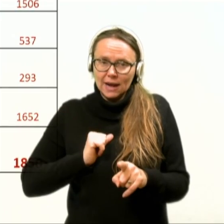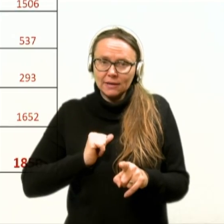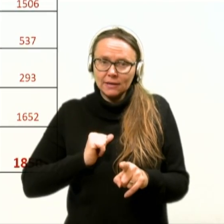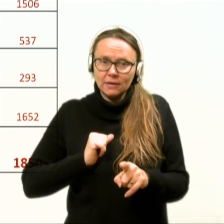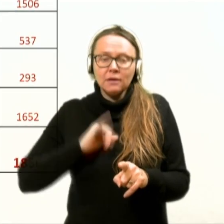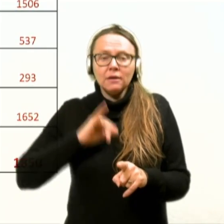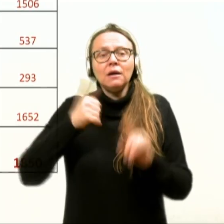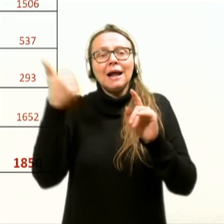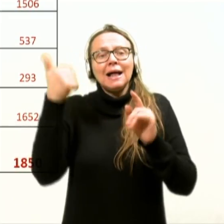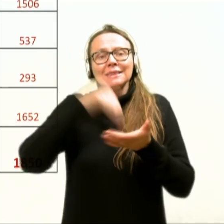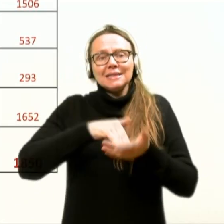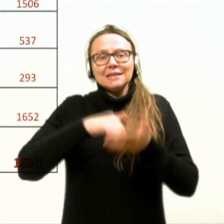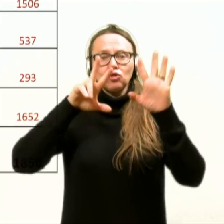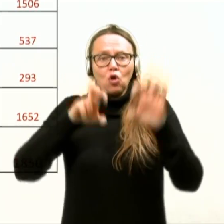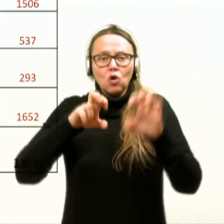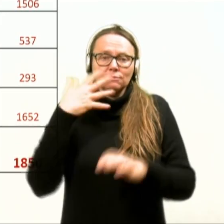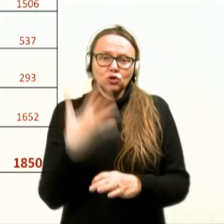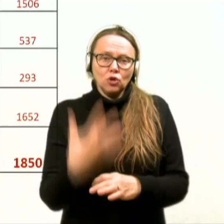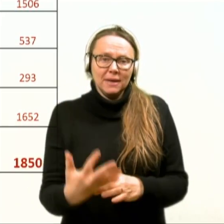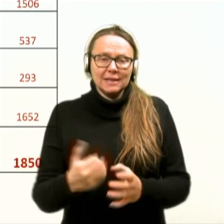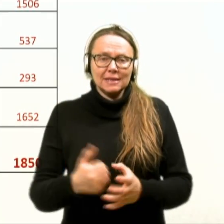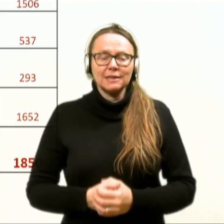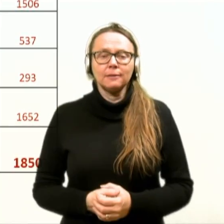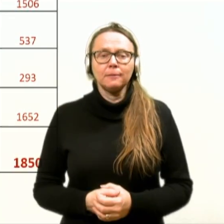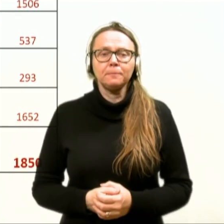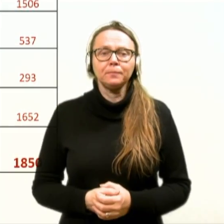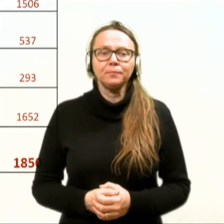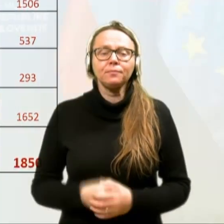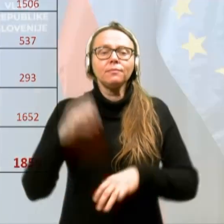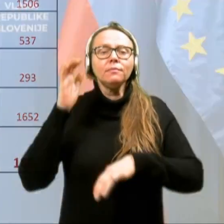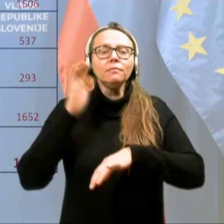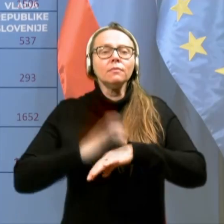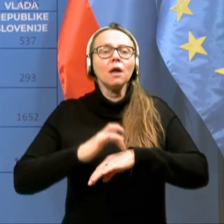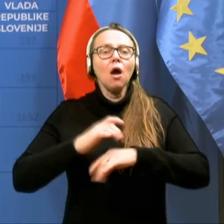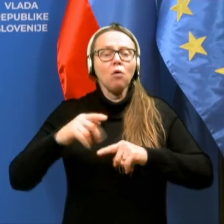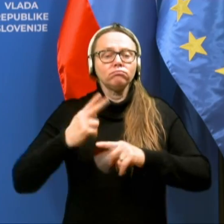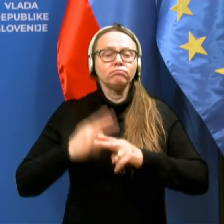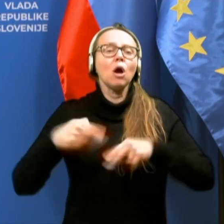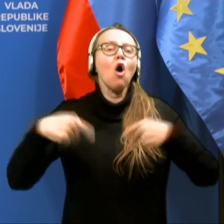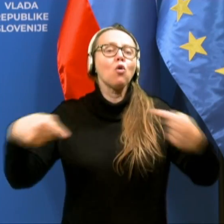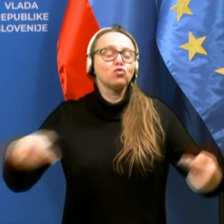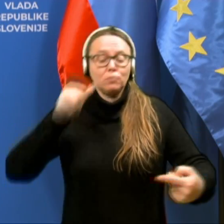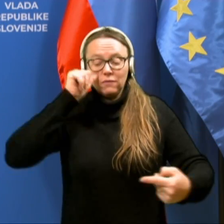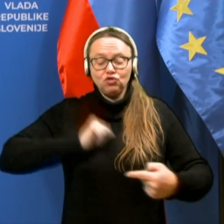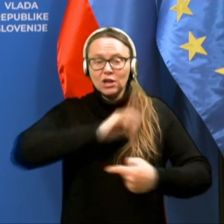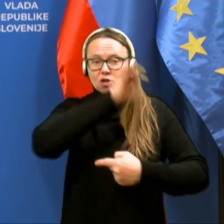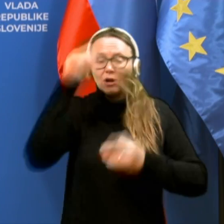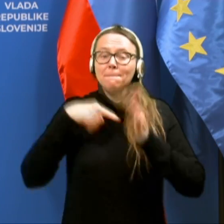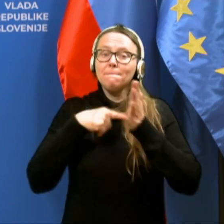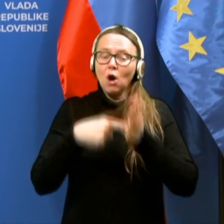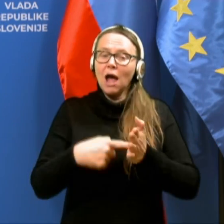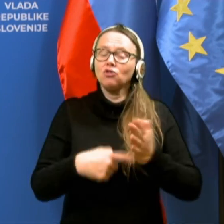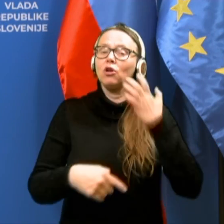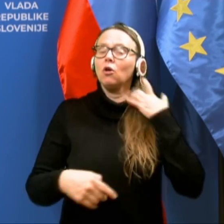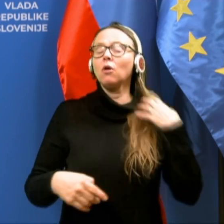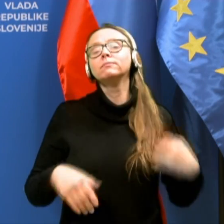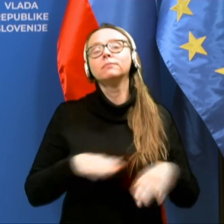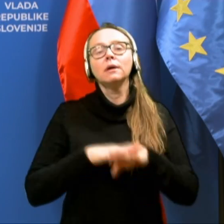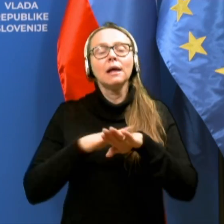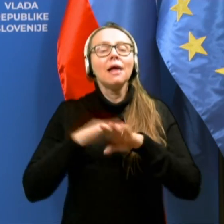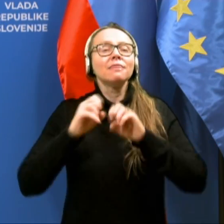sicer znaša 1850. Okužbe na včerajšnji dan kažejo na razpršenost virusa po vsej